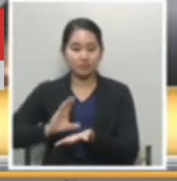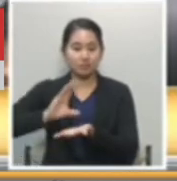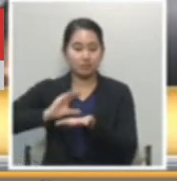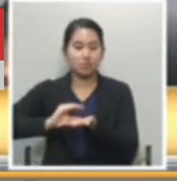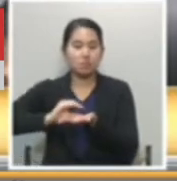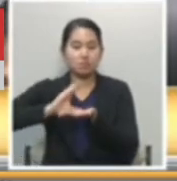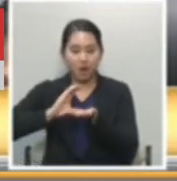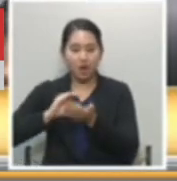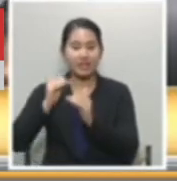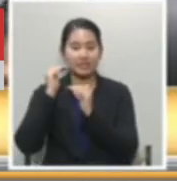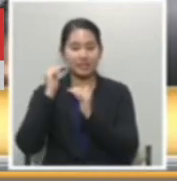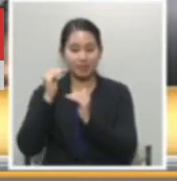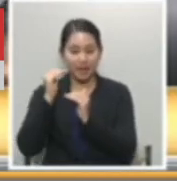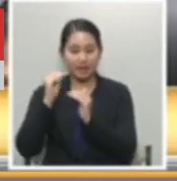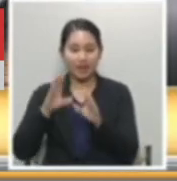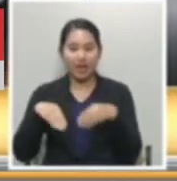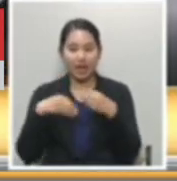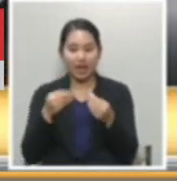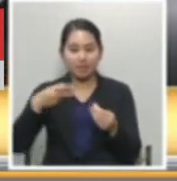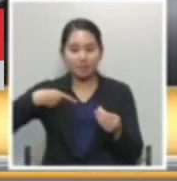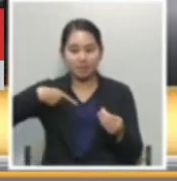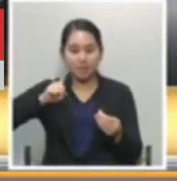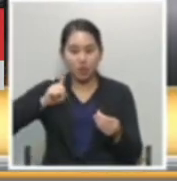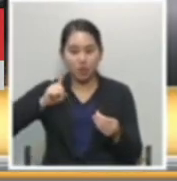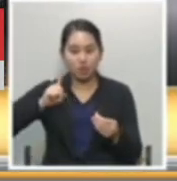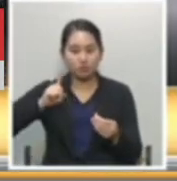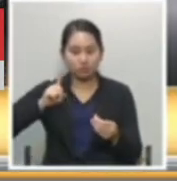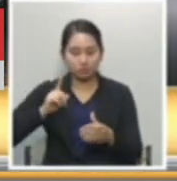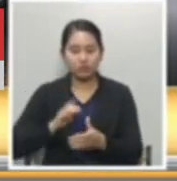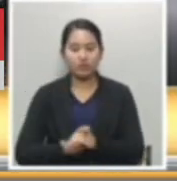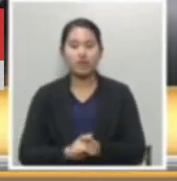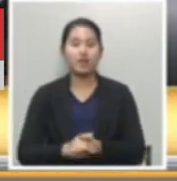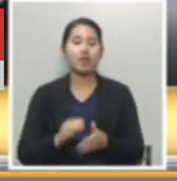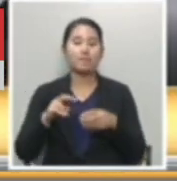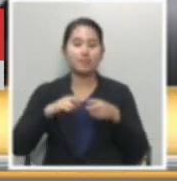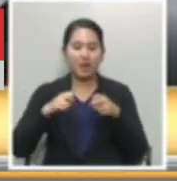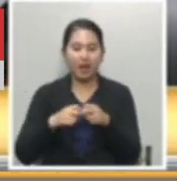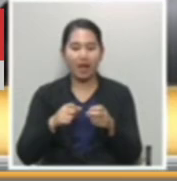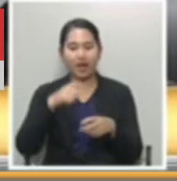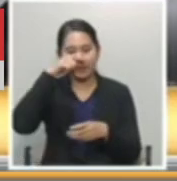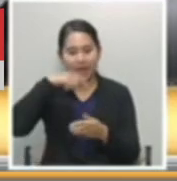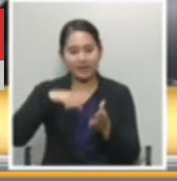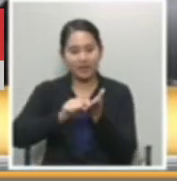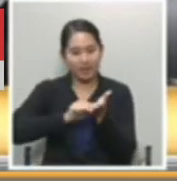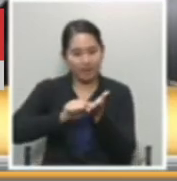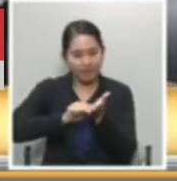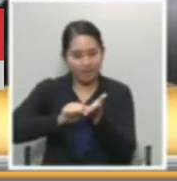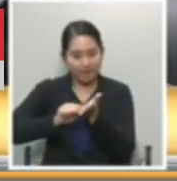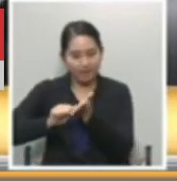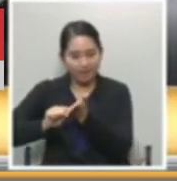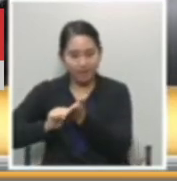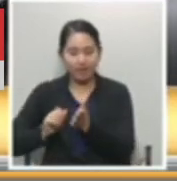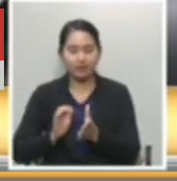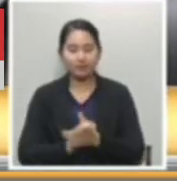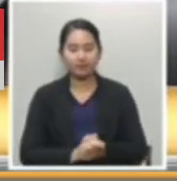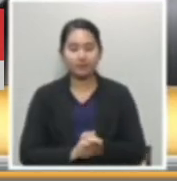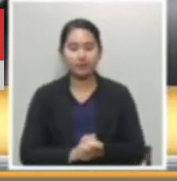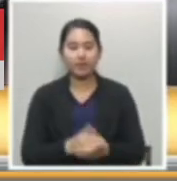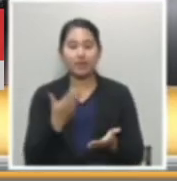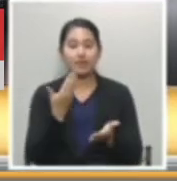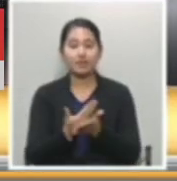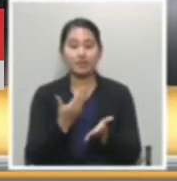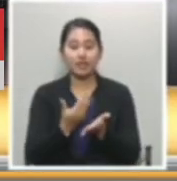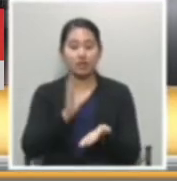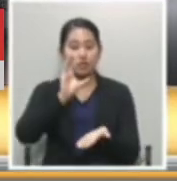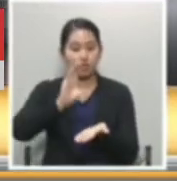ำกัดเนี่ยมาใช้ให้เกิดประโยชน์สูงสุดเพื่อแก้ไขปัญหาของประเทศหัวใจของการบริหารงบประมาณท่